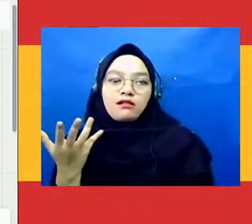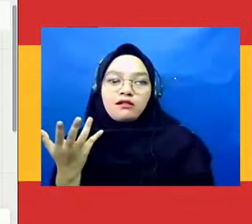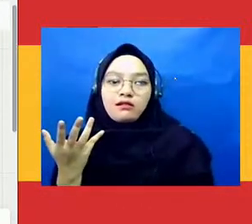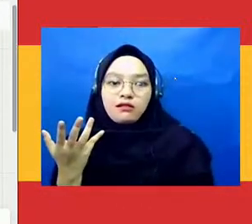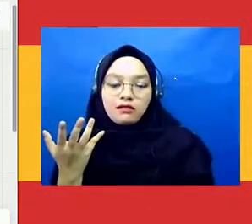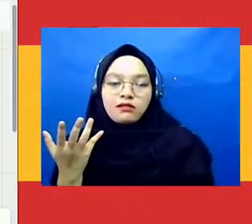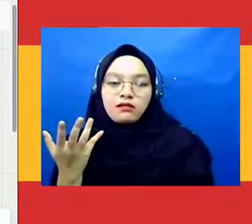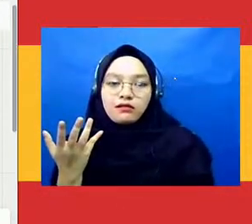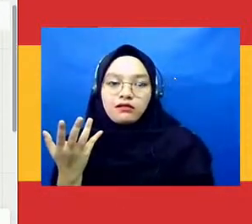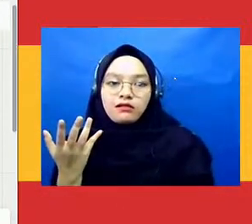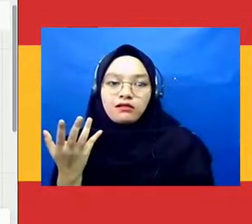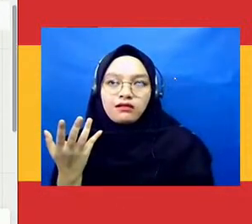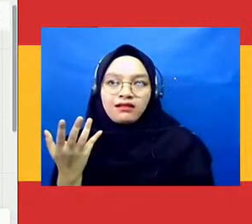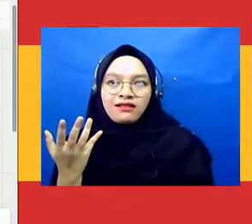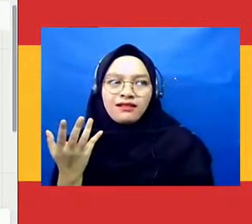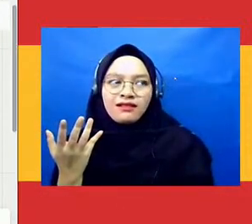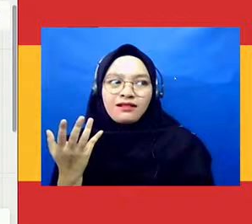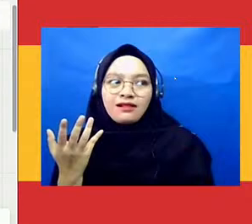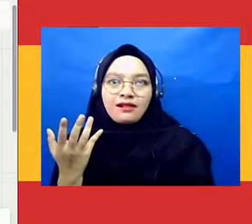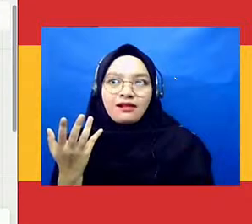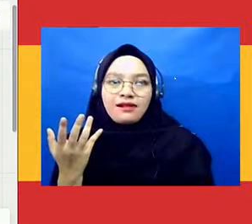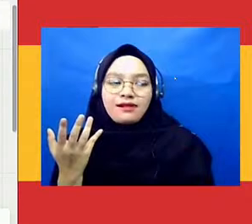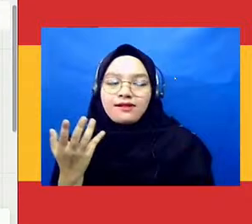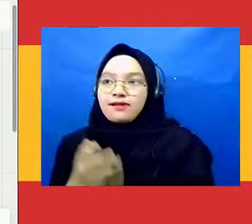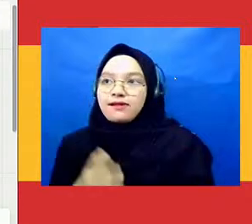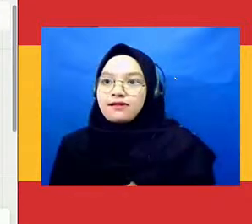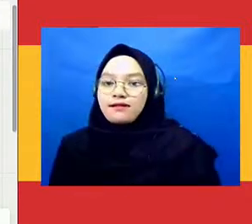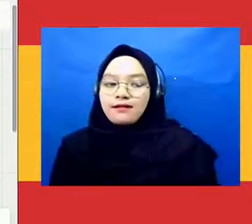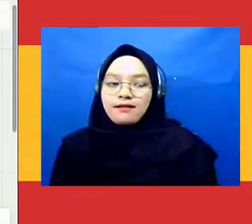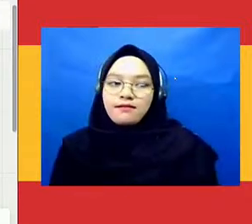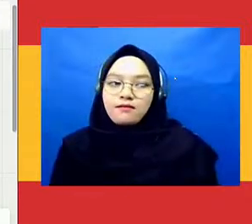yang mana? Bukan.